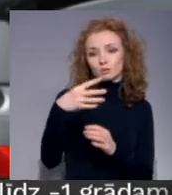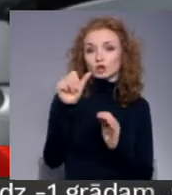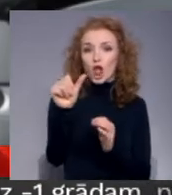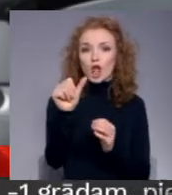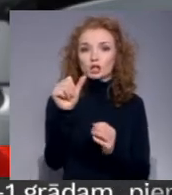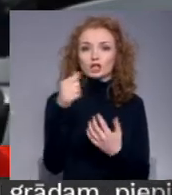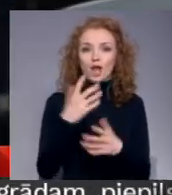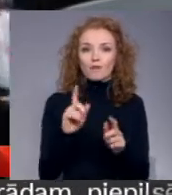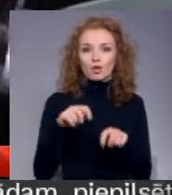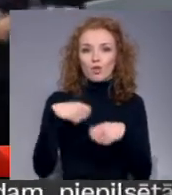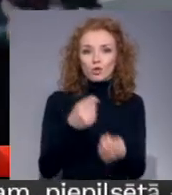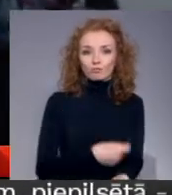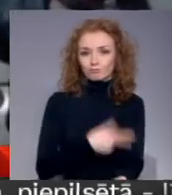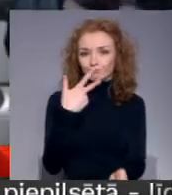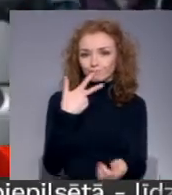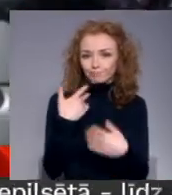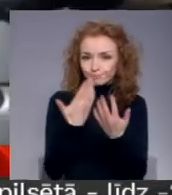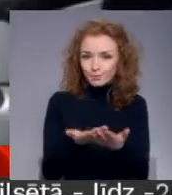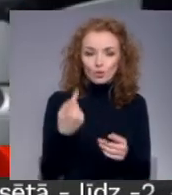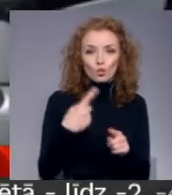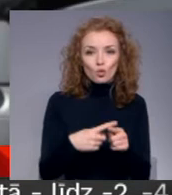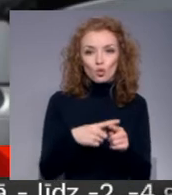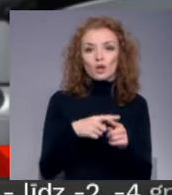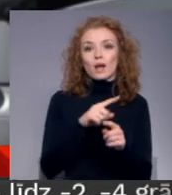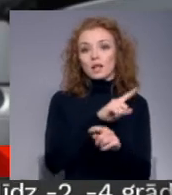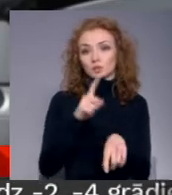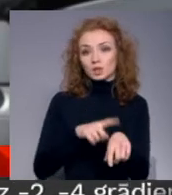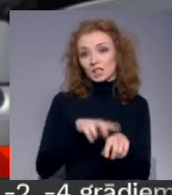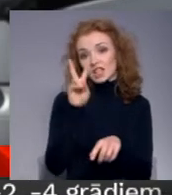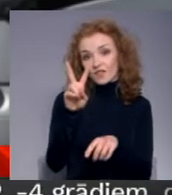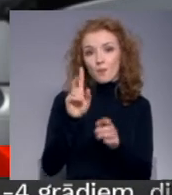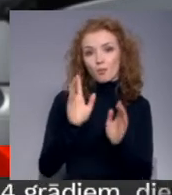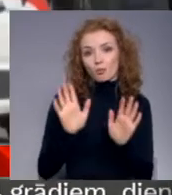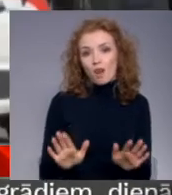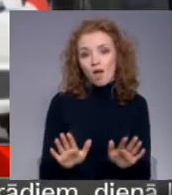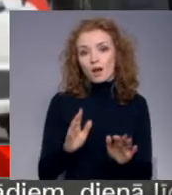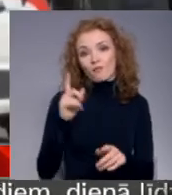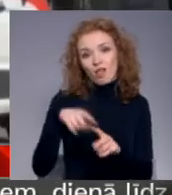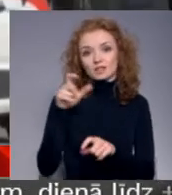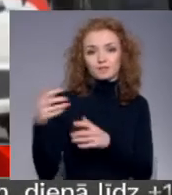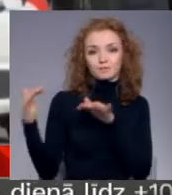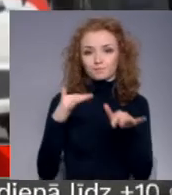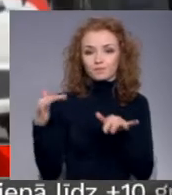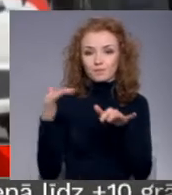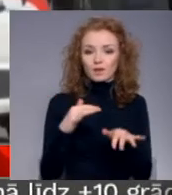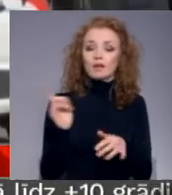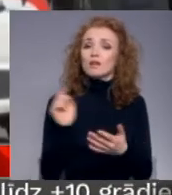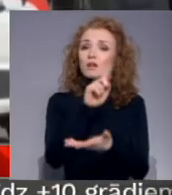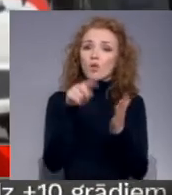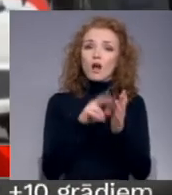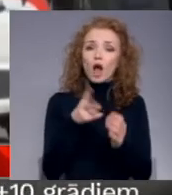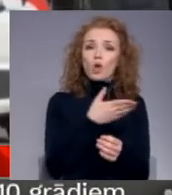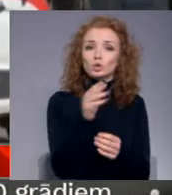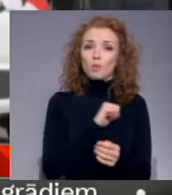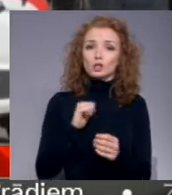donori jau ir nodevuši asinis, jā, nu vēl līdz diviem mēs būsim, tā ka domājam, ka vēl nāks. Kā jūs paši, kā mediķi jūtaties